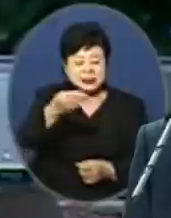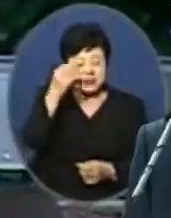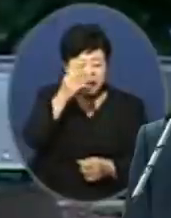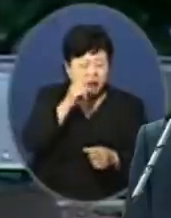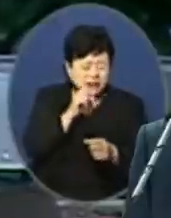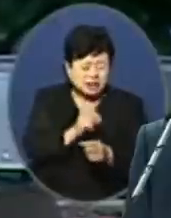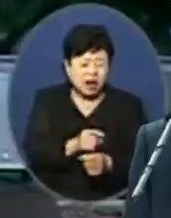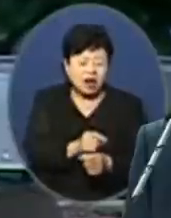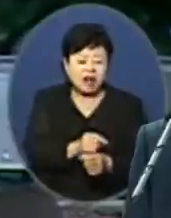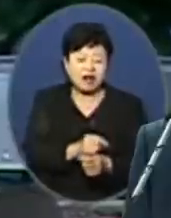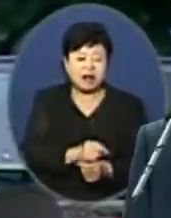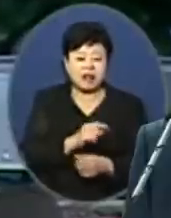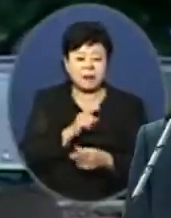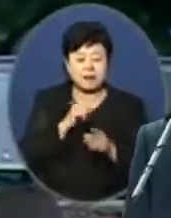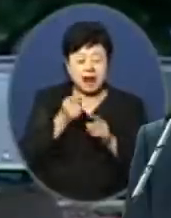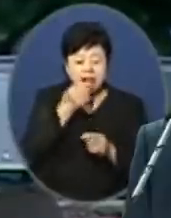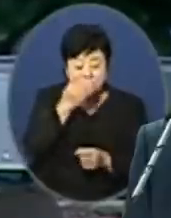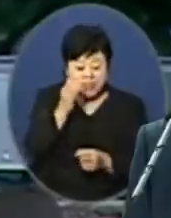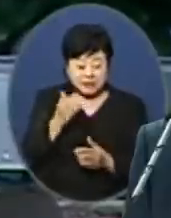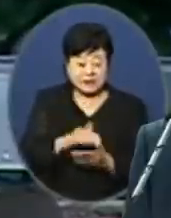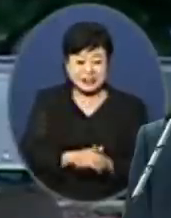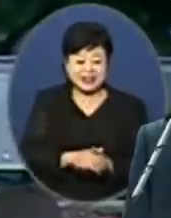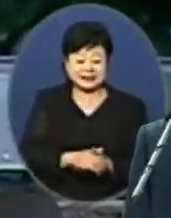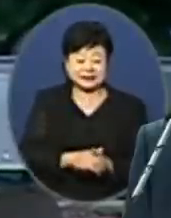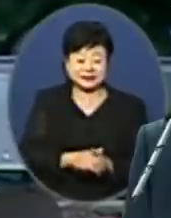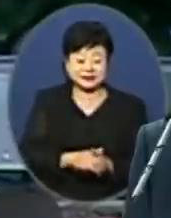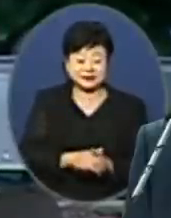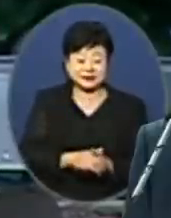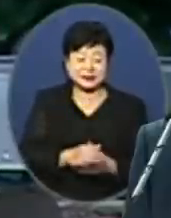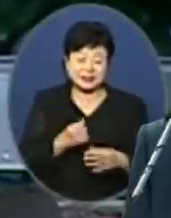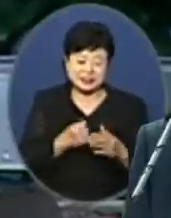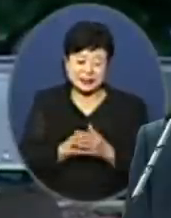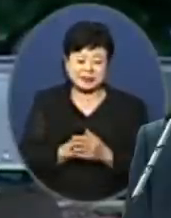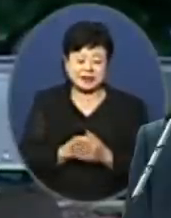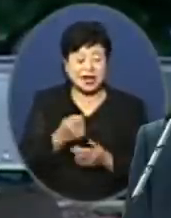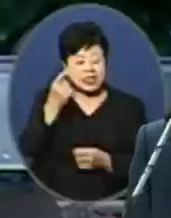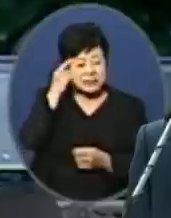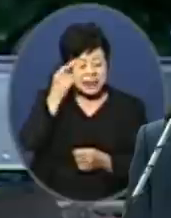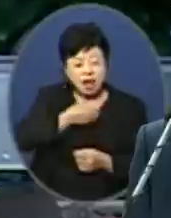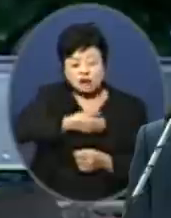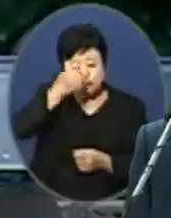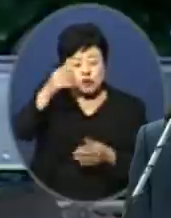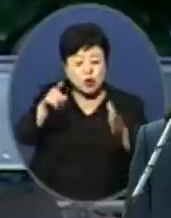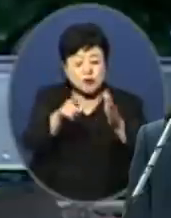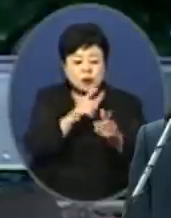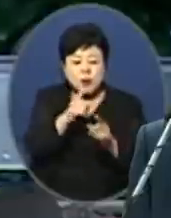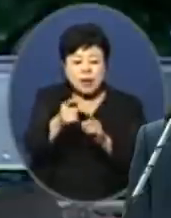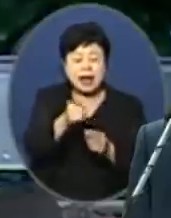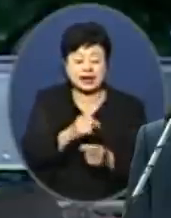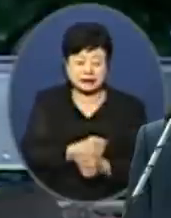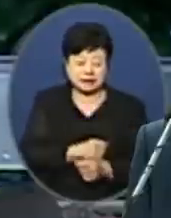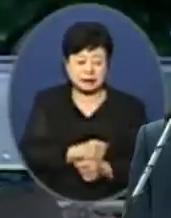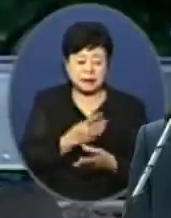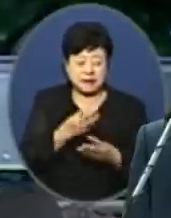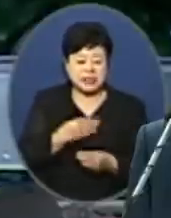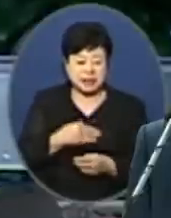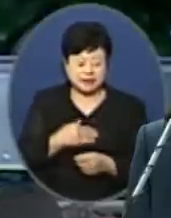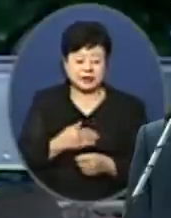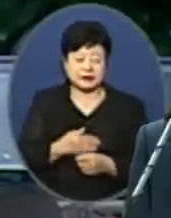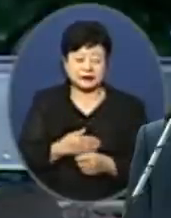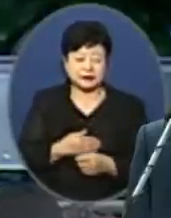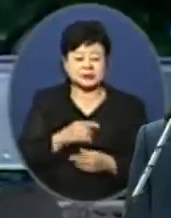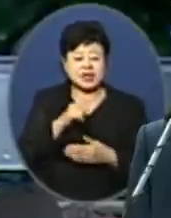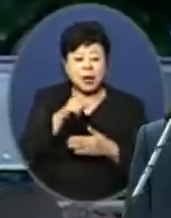영성의 말을 할 수가 있는 것입니다. 그러므로 생각하고 꿈꾸고 믿고 말하는 것을 많이 하면 할수록